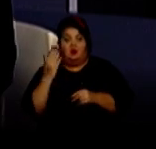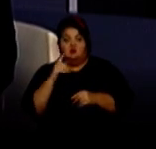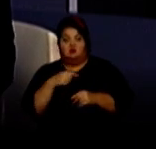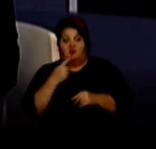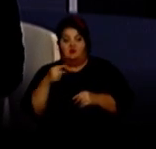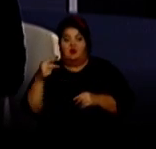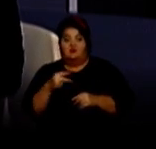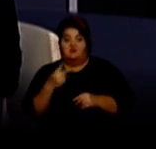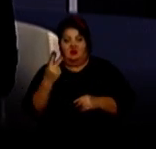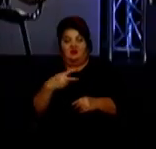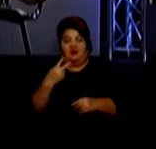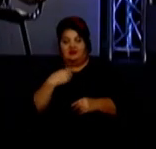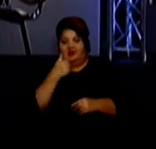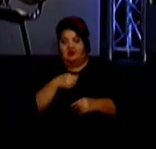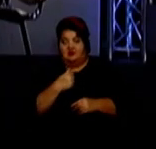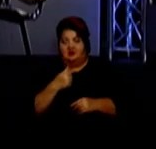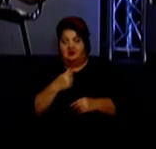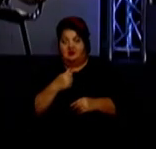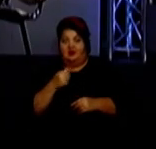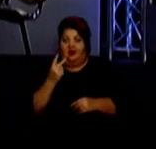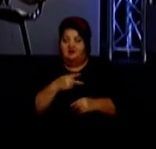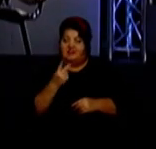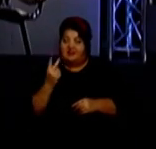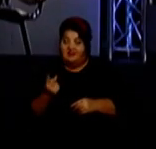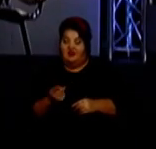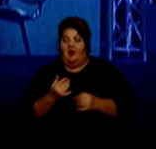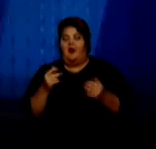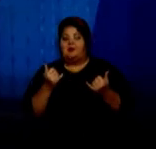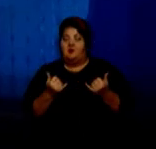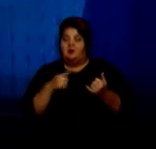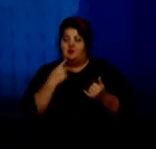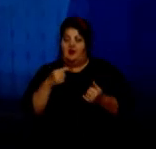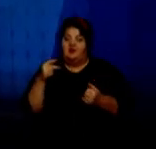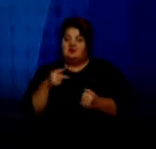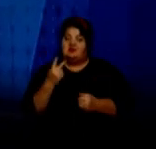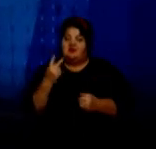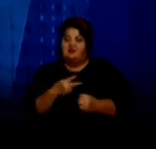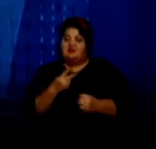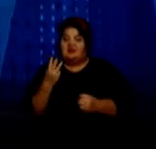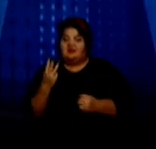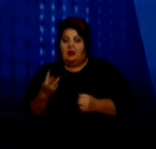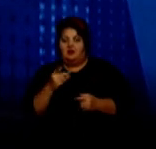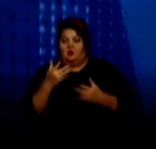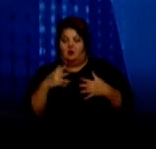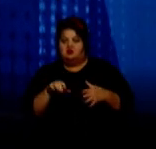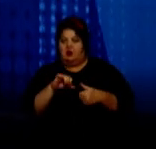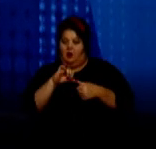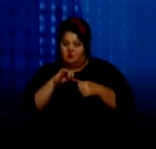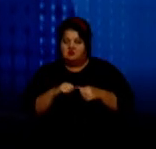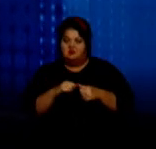це буде 2020 рік, 2022, 2023. Це вже остаточно за вашою